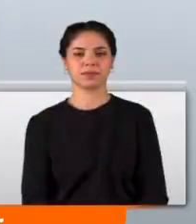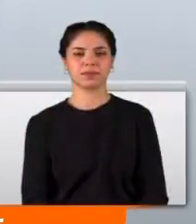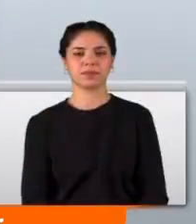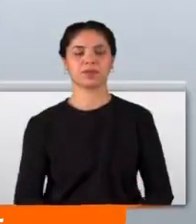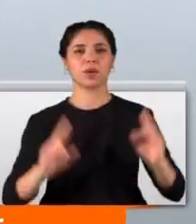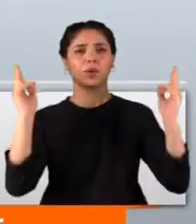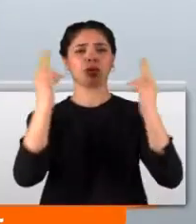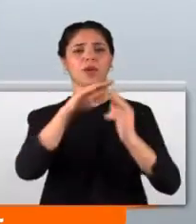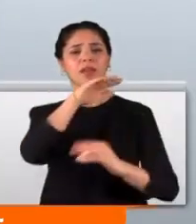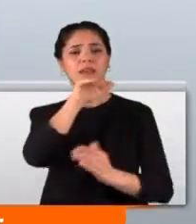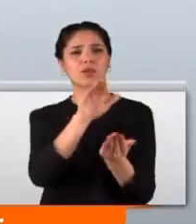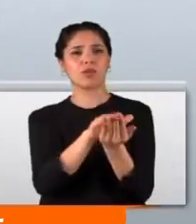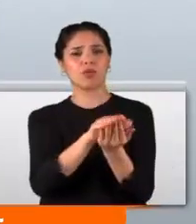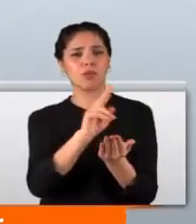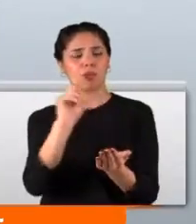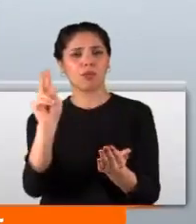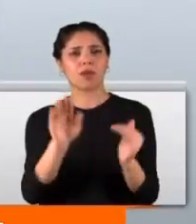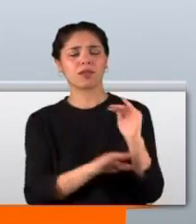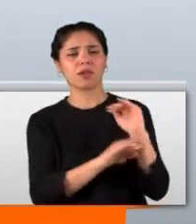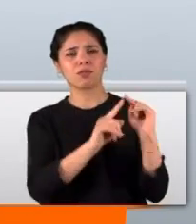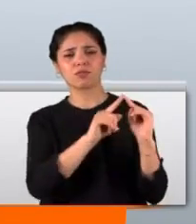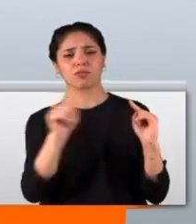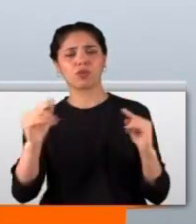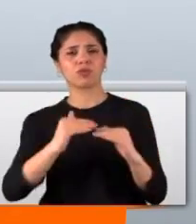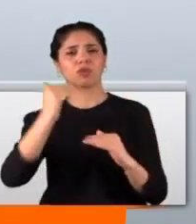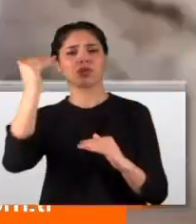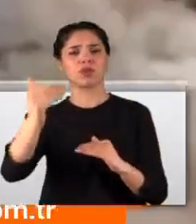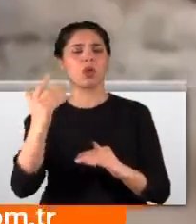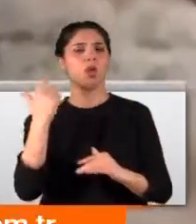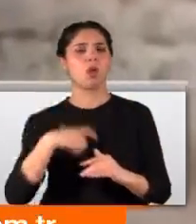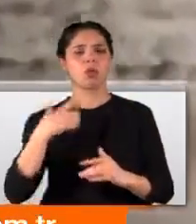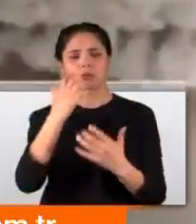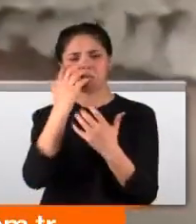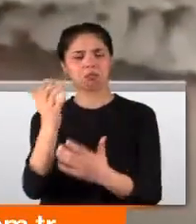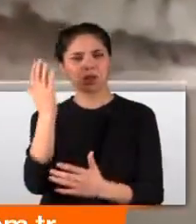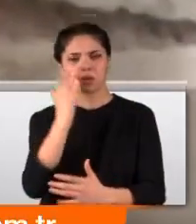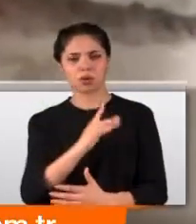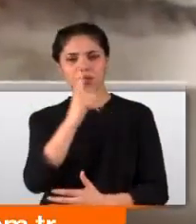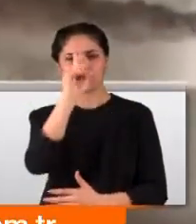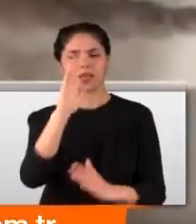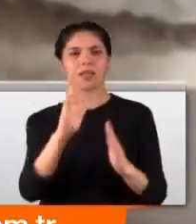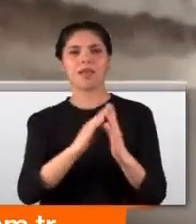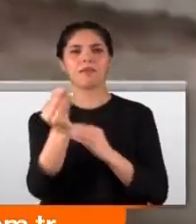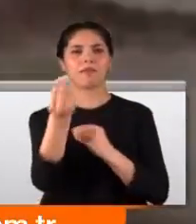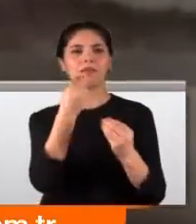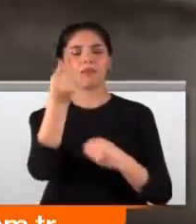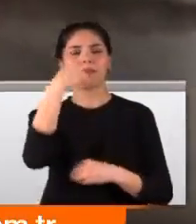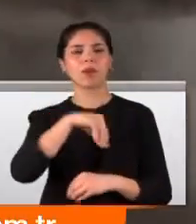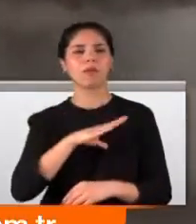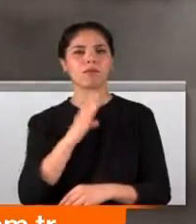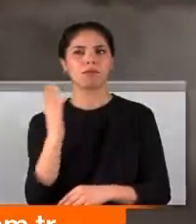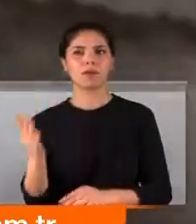dünyanın en yaşlı köpeği yaşamı boyunca dışarıda dolaştı özel bir bakım uygulanmadı sadece evde yapılan yemeklerle